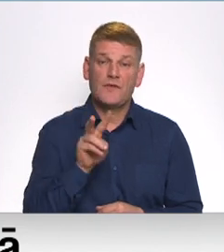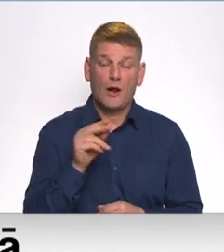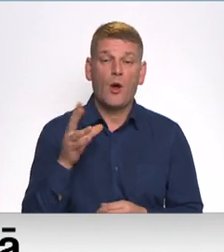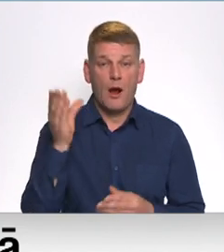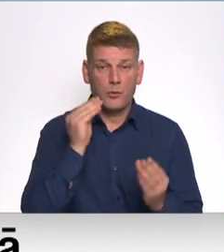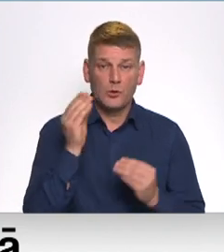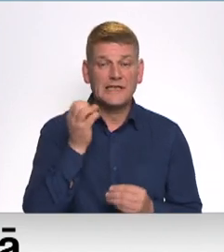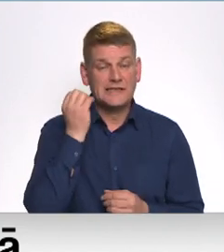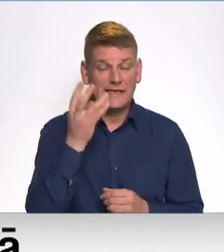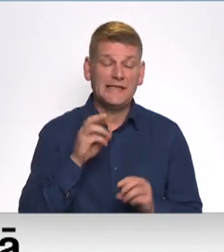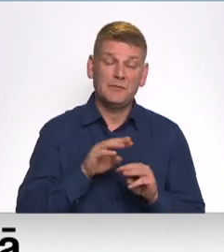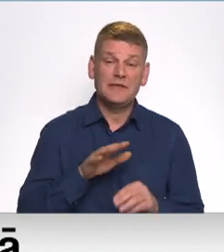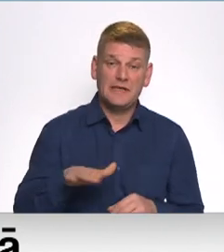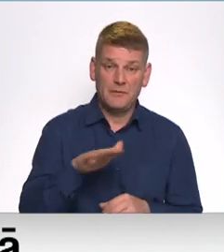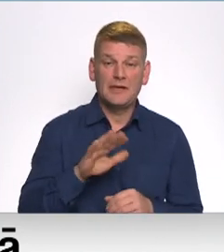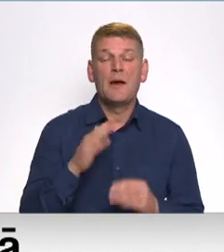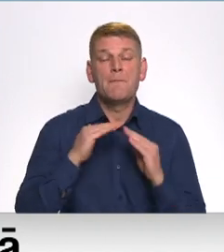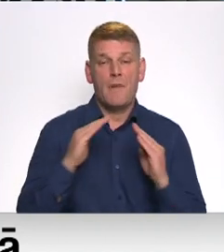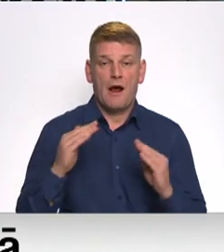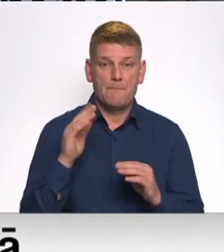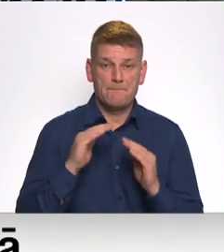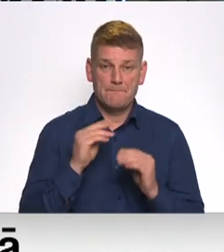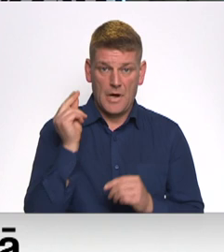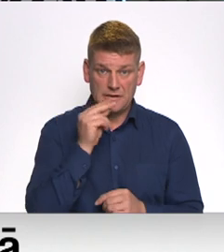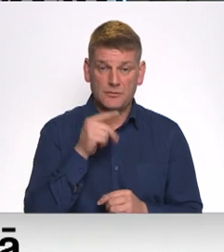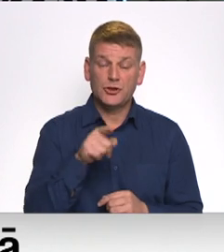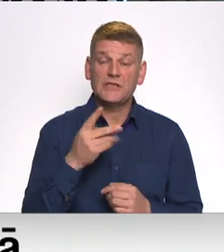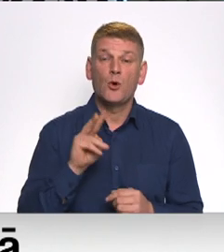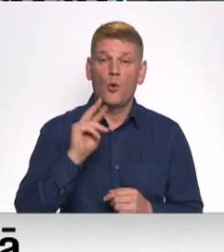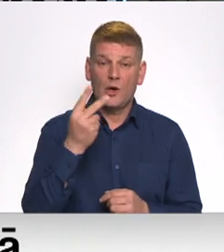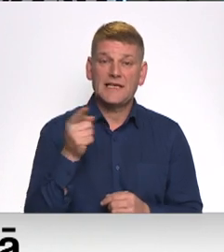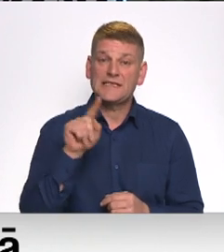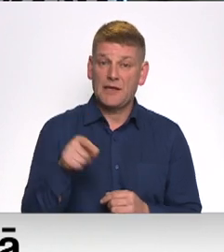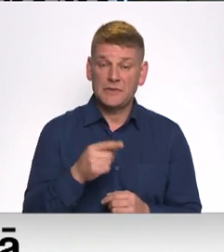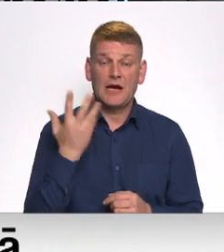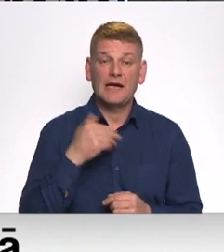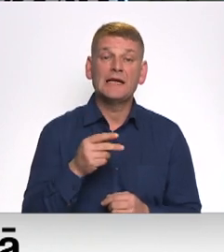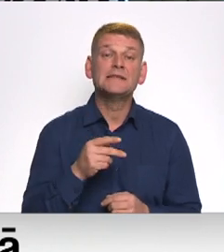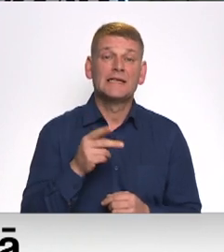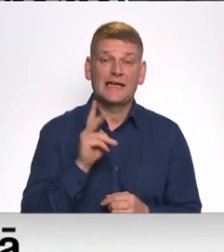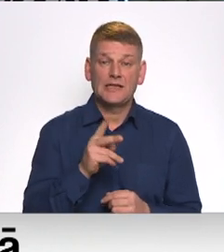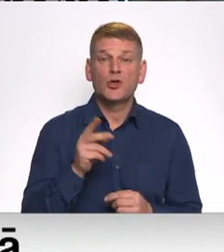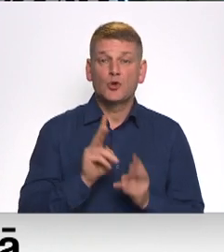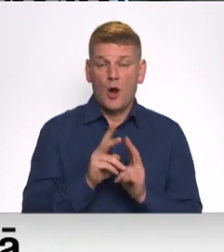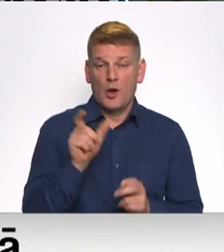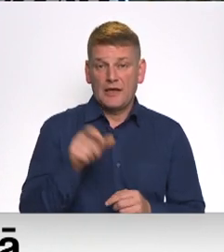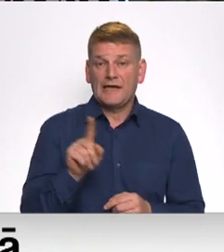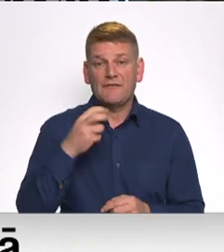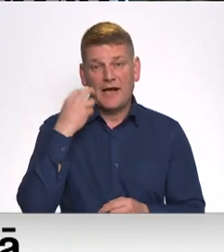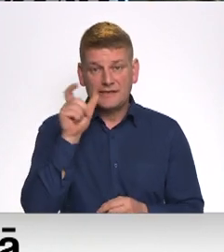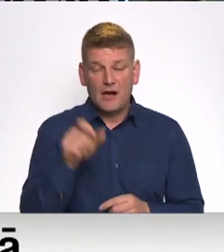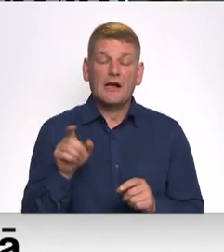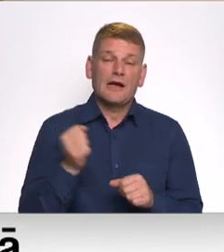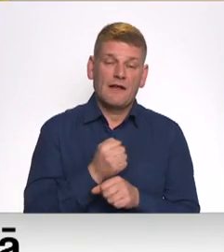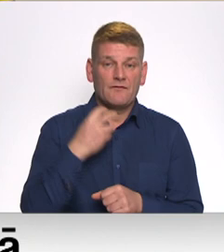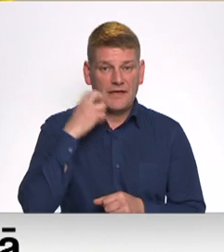apgūst izglītība ģimenē ceļā jeb mājmācībā. Šis ir jau otrais semestris, kad Ginta skolotā ir viņa vecāki gan